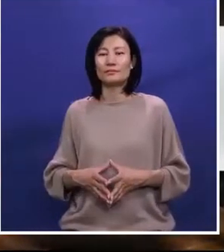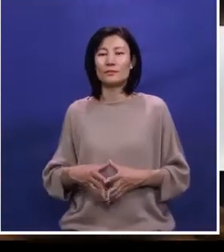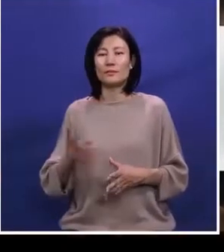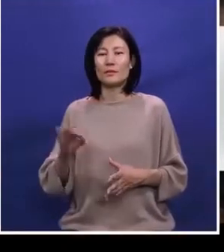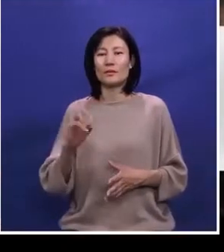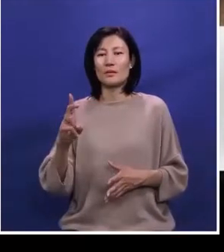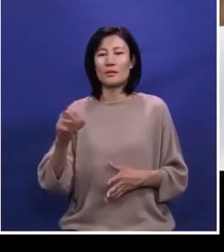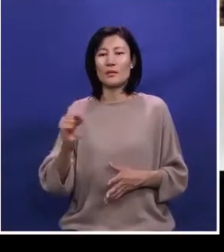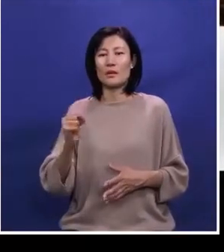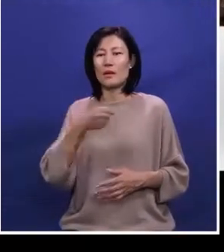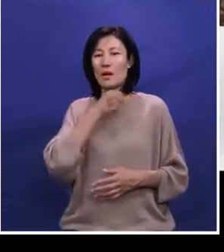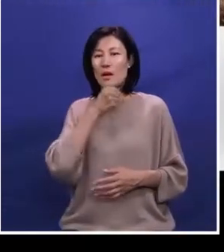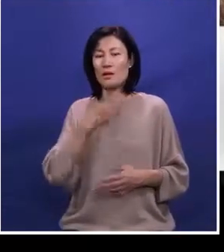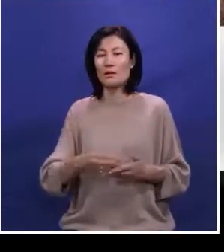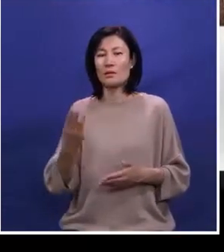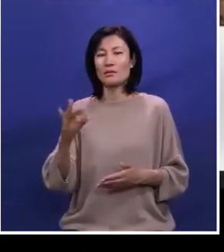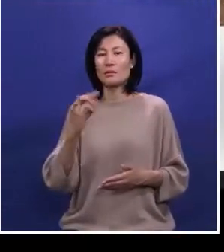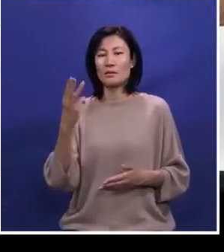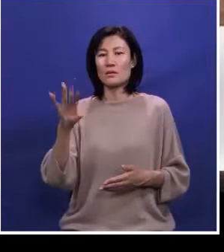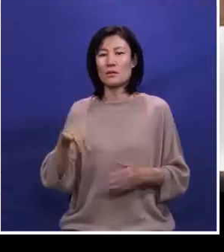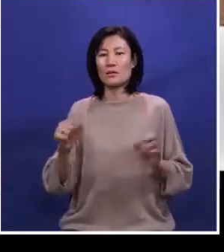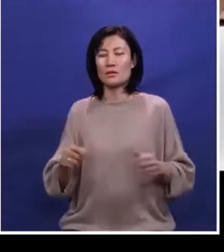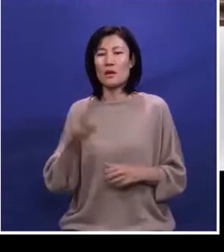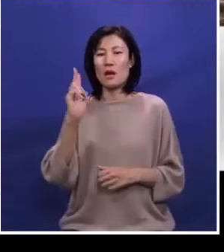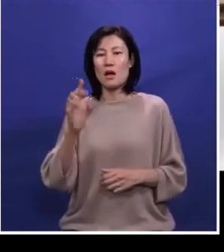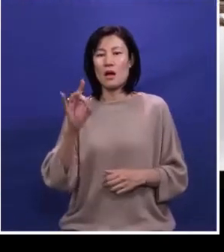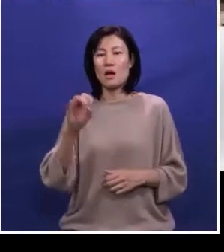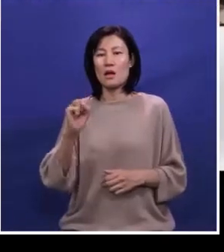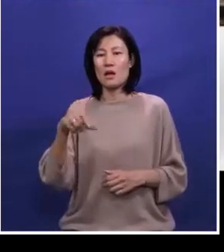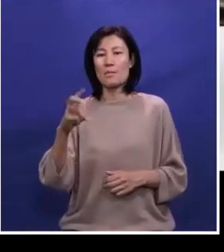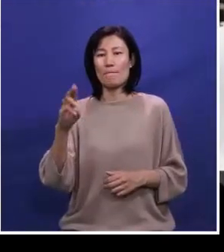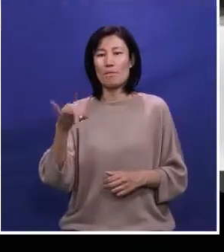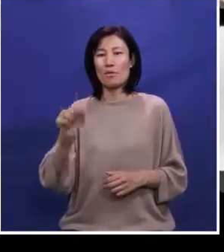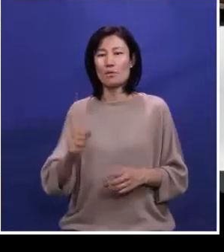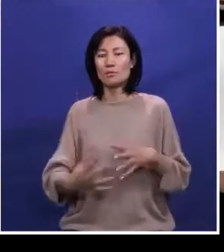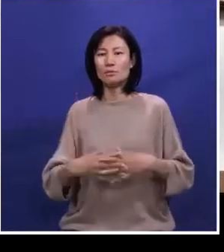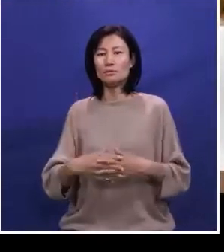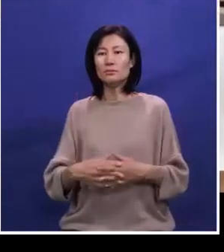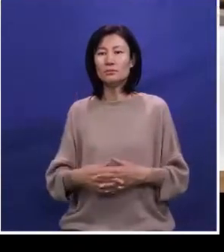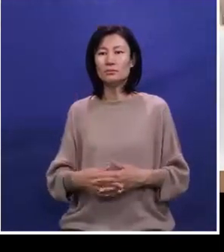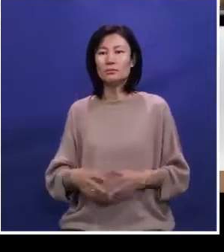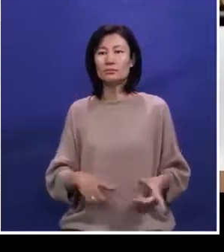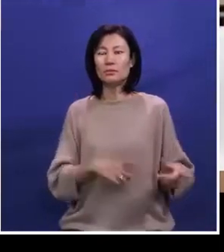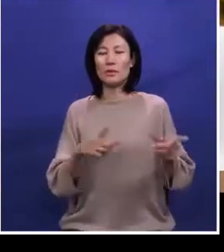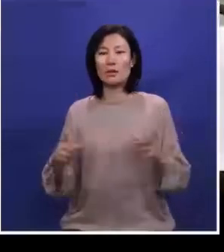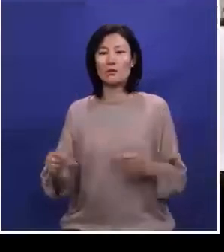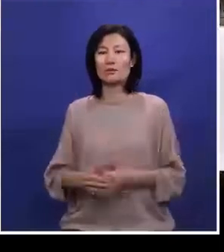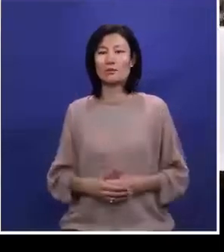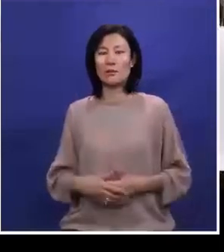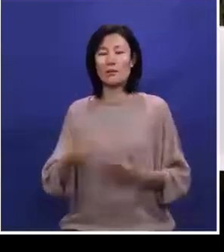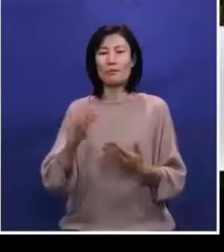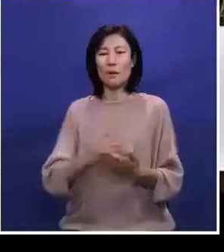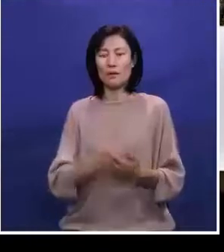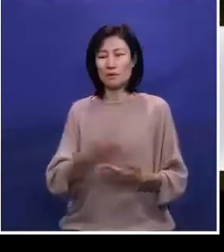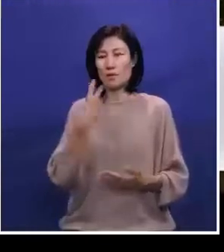Ысқақ баб, баба түкті шашта зиз, қара бура әуле. Созақ ауданына жасаған іссапар барысында